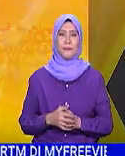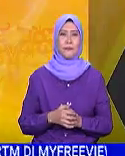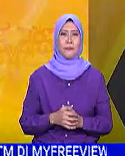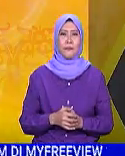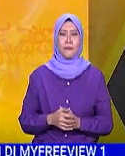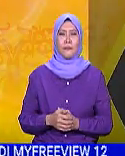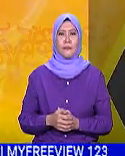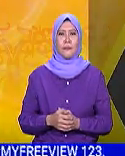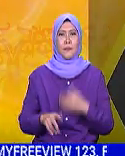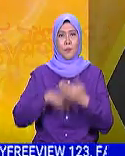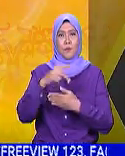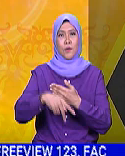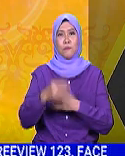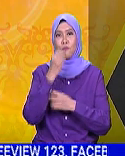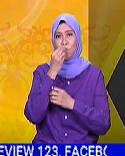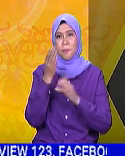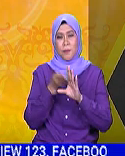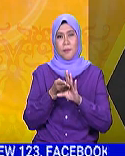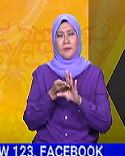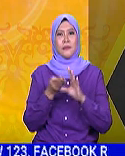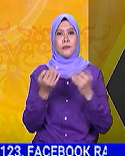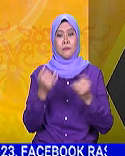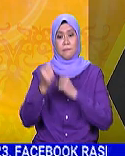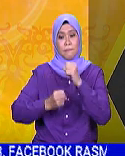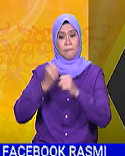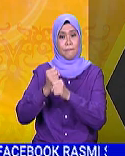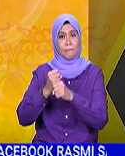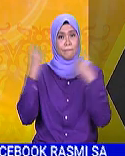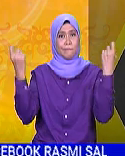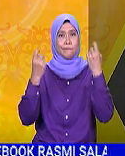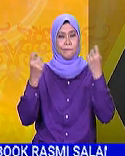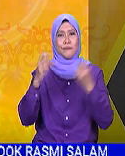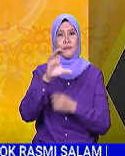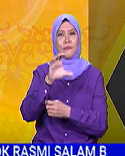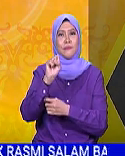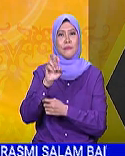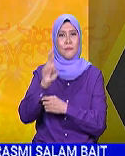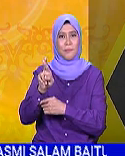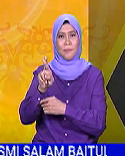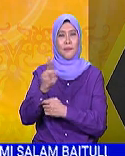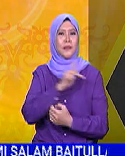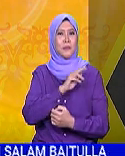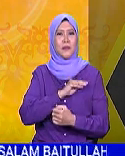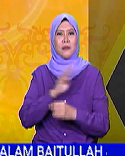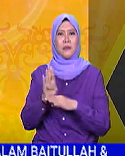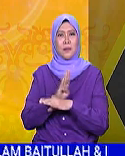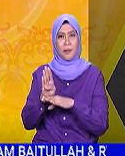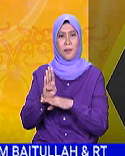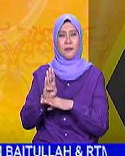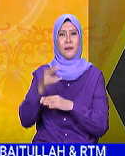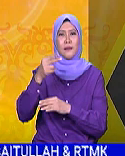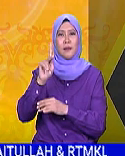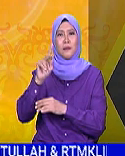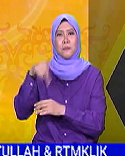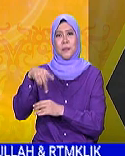Hai Program foodbang merupakan program tahunan yang juga tanggung jawab sosial cooperate Kementerian Perdagangan dalam negeri dan